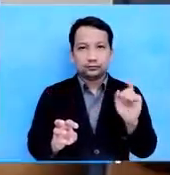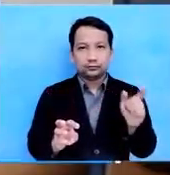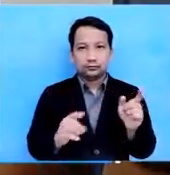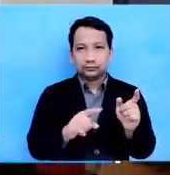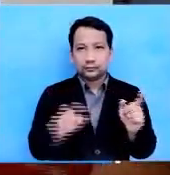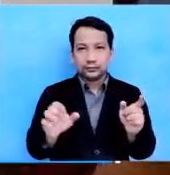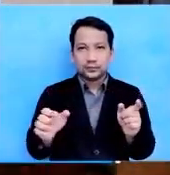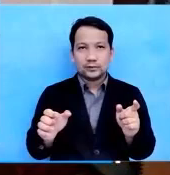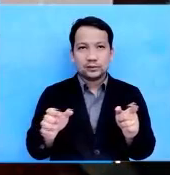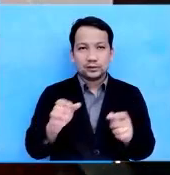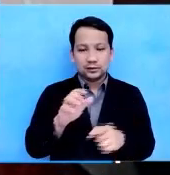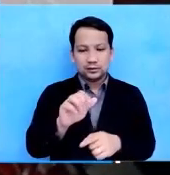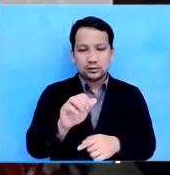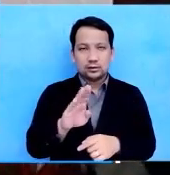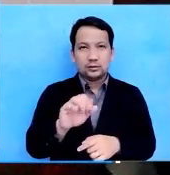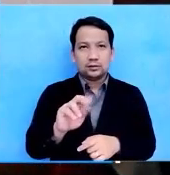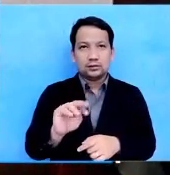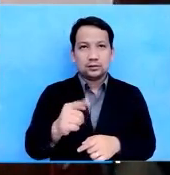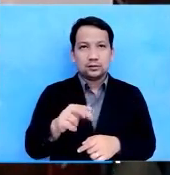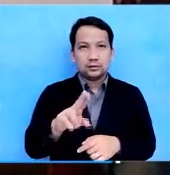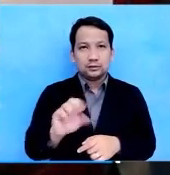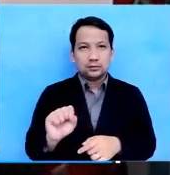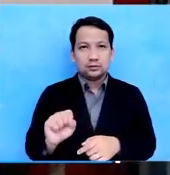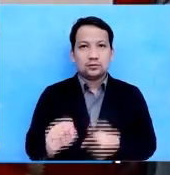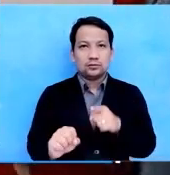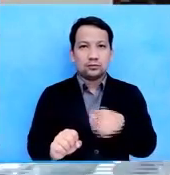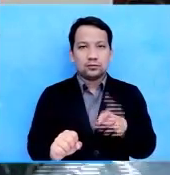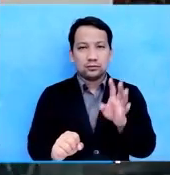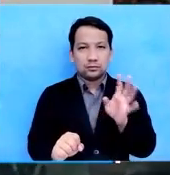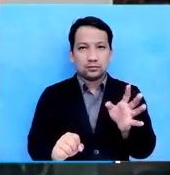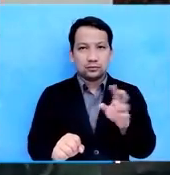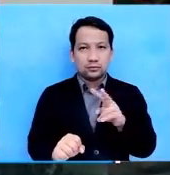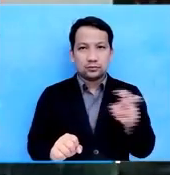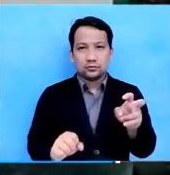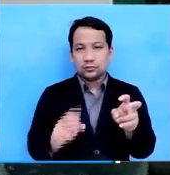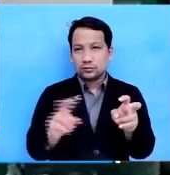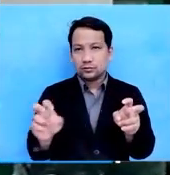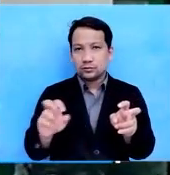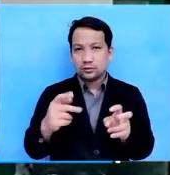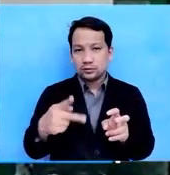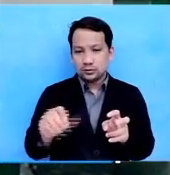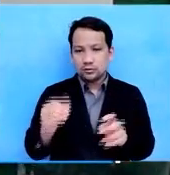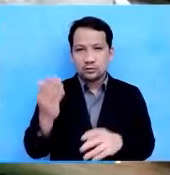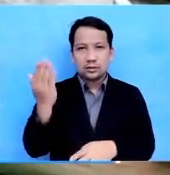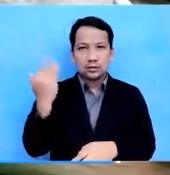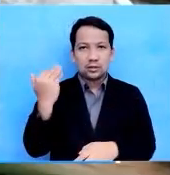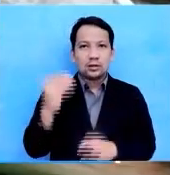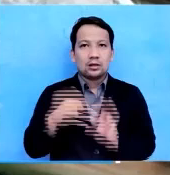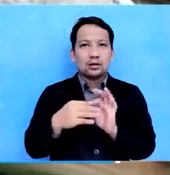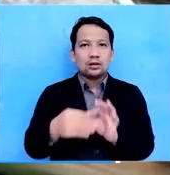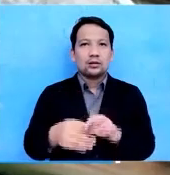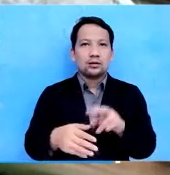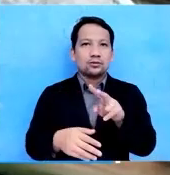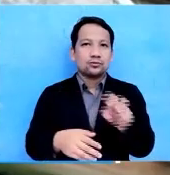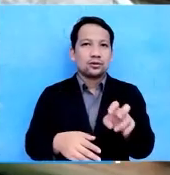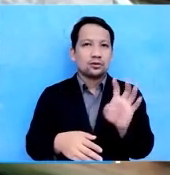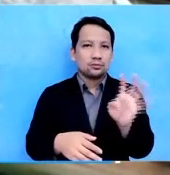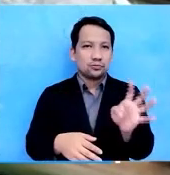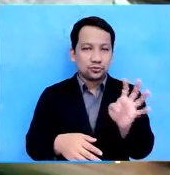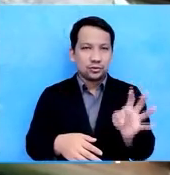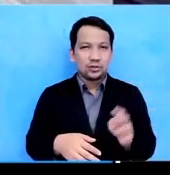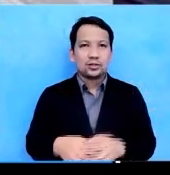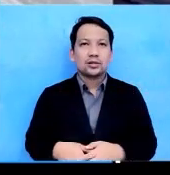ang bangus, bumaba rin sa 150 hanggang 200 pesos kada kilo mula sa dating aabot sa 240